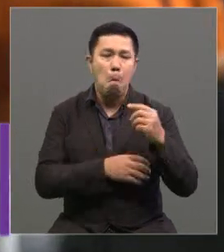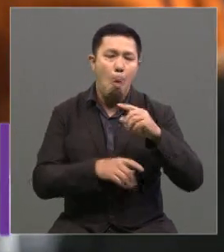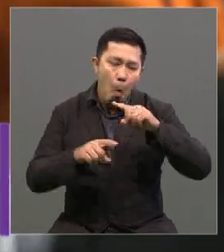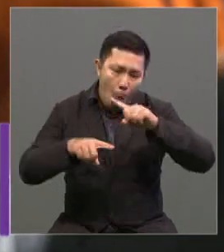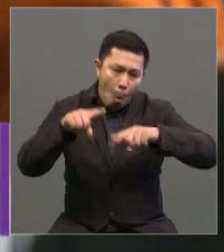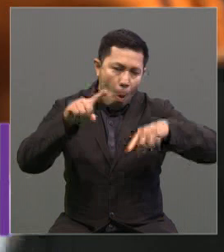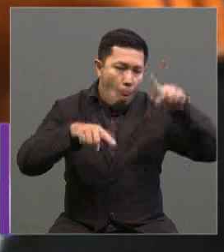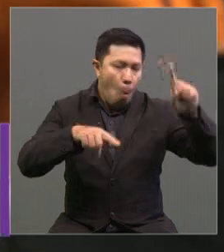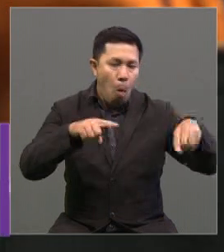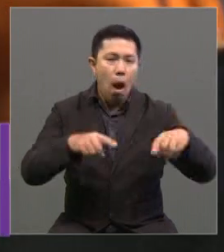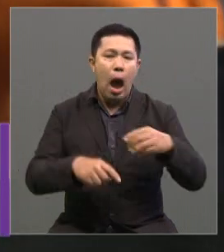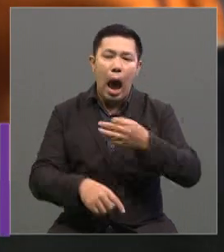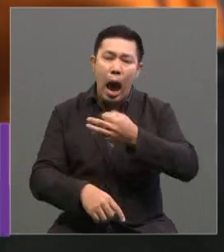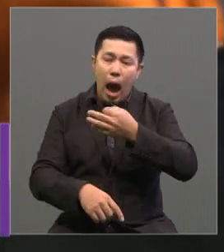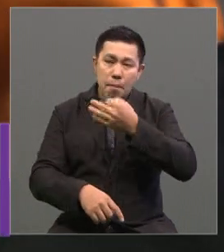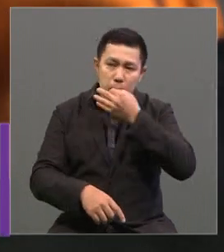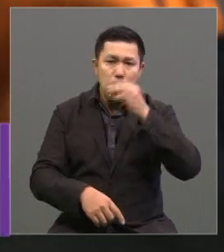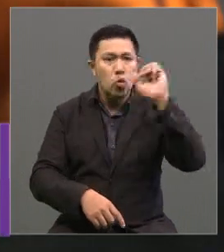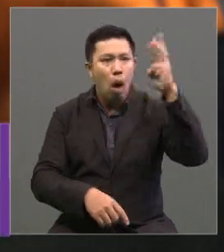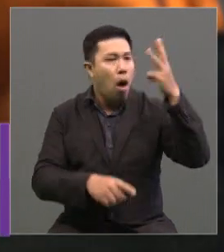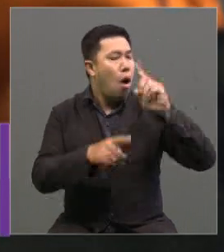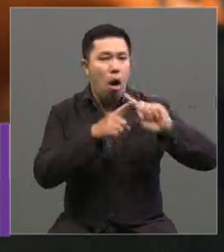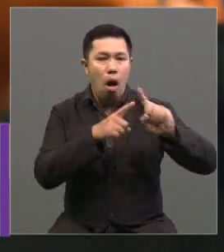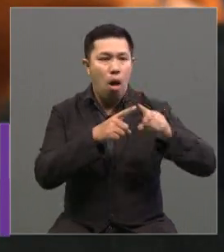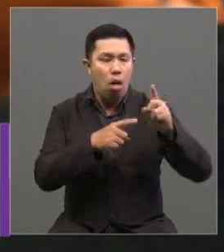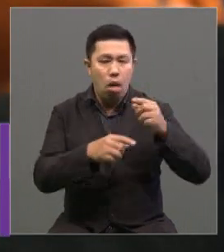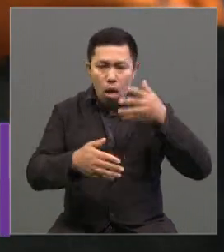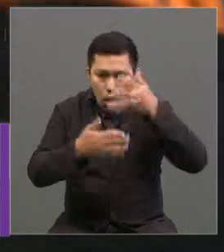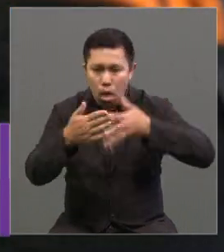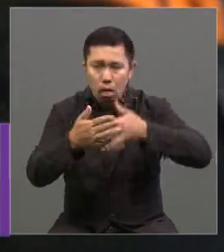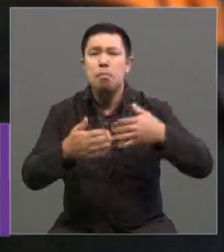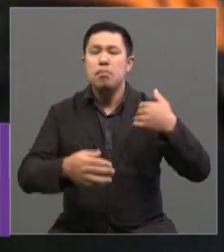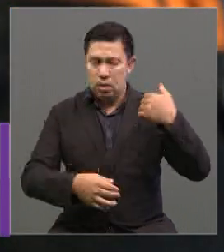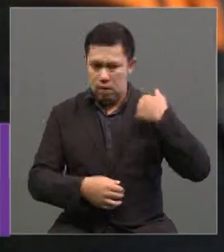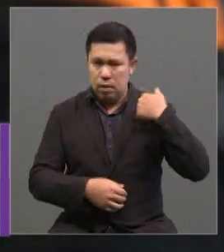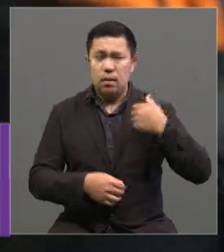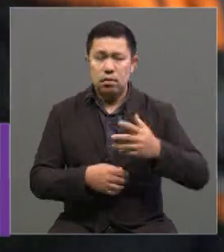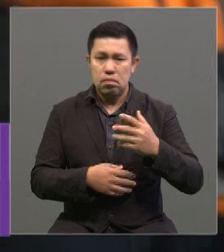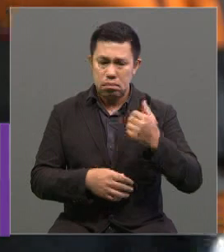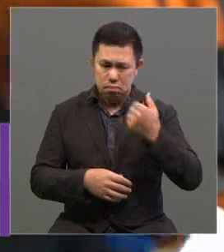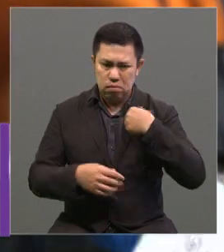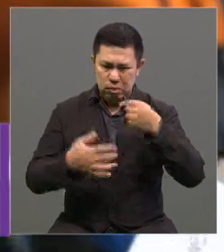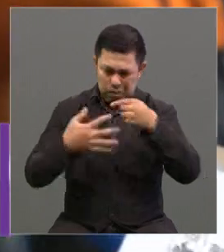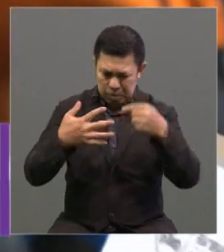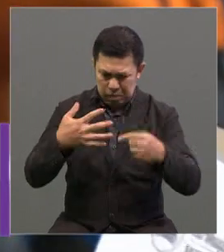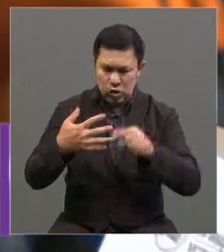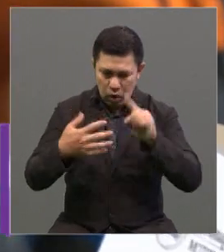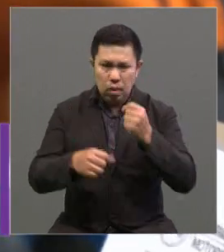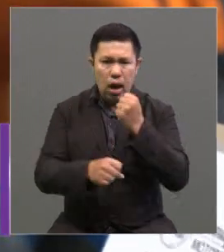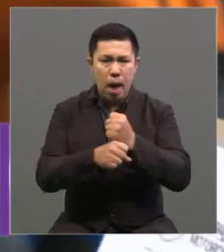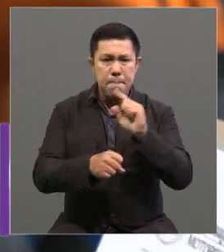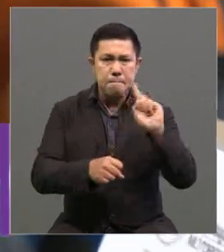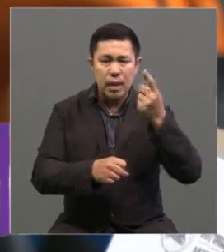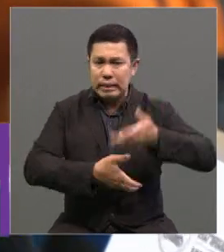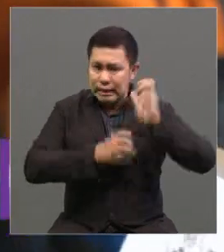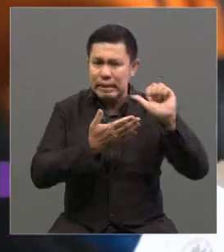และการเข้าถึงสวัสดิการทางสังคมที่มีอย่างจำกัดมีหลายข้อควรที่จะจัดระเบียบต่าง